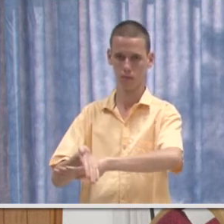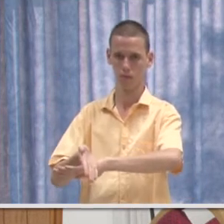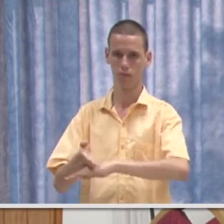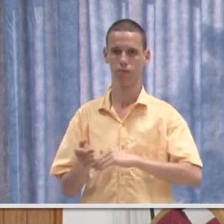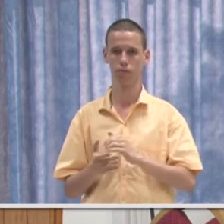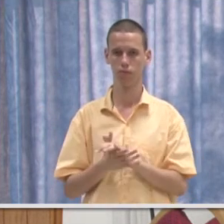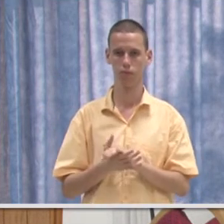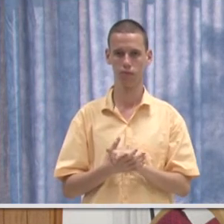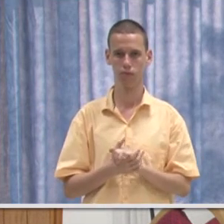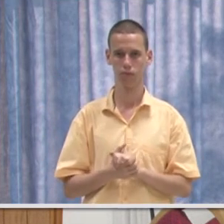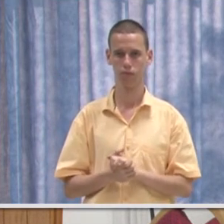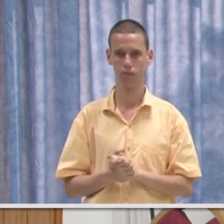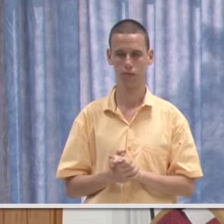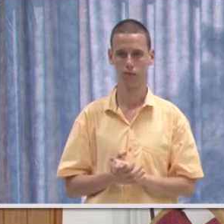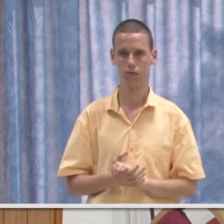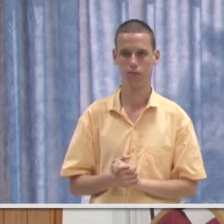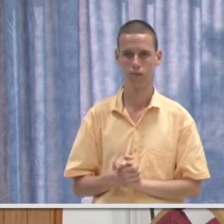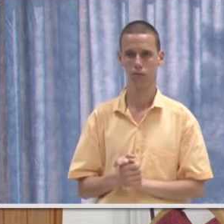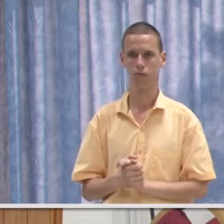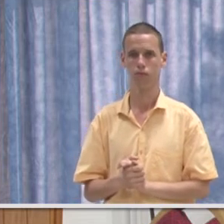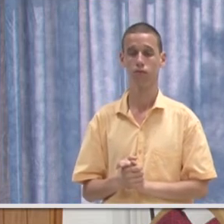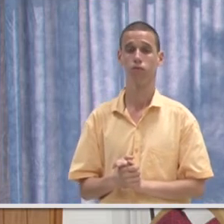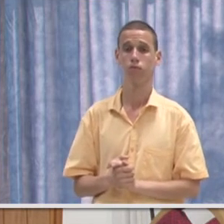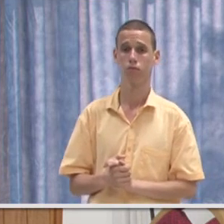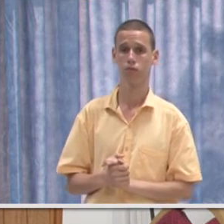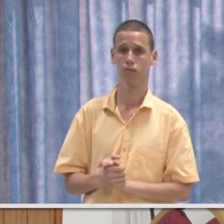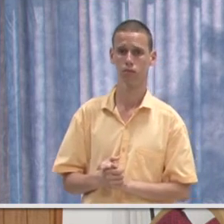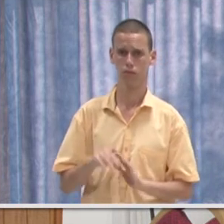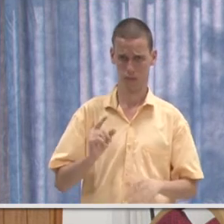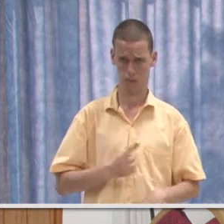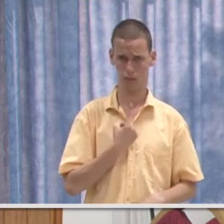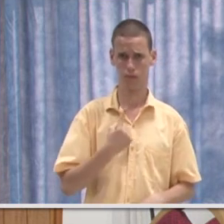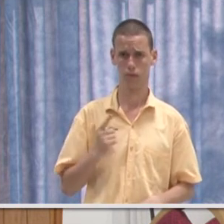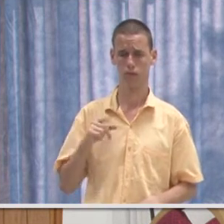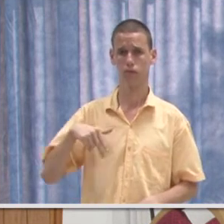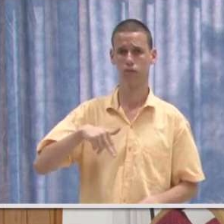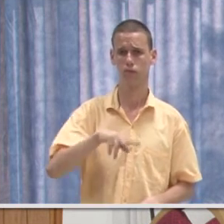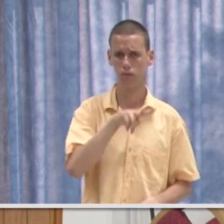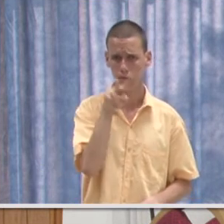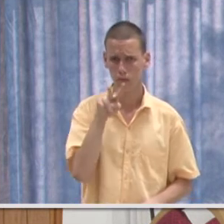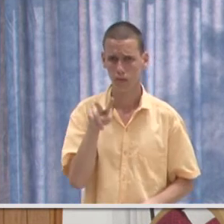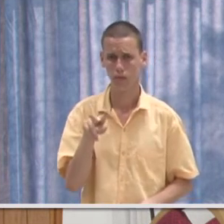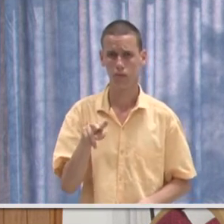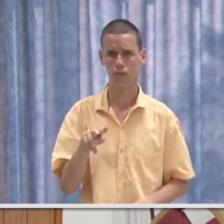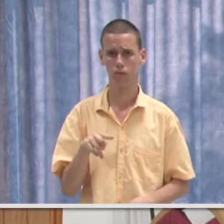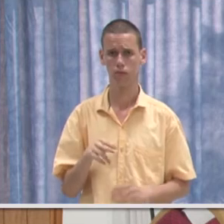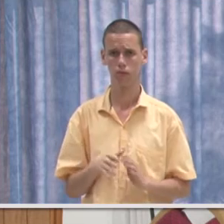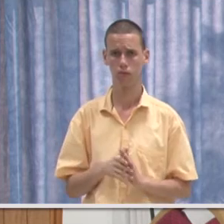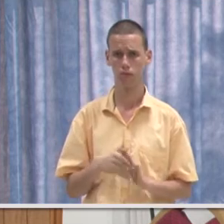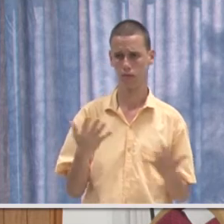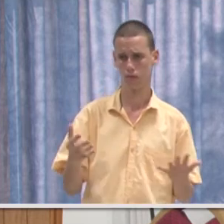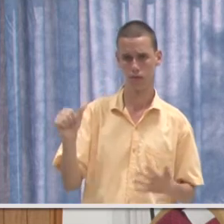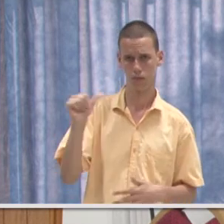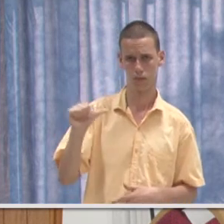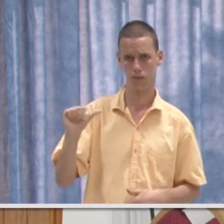moment. Mais nous pouvons envisager à un moment d'aller personnellement pour mal visiter toutes les facilités qui nous ont en soyal pour se